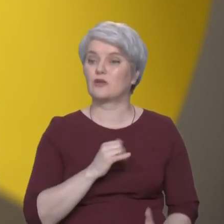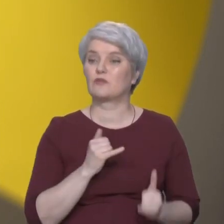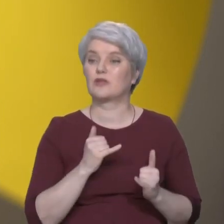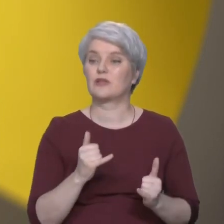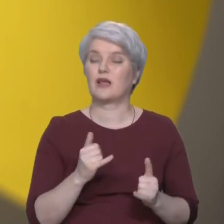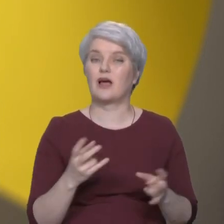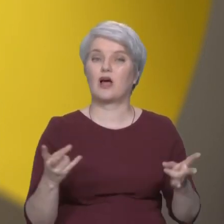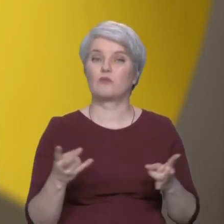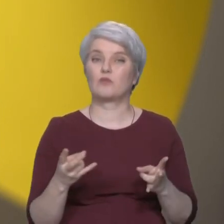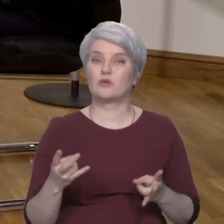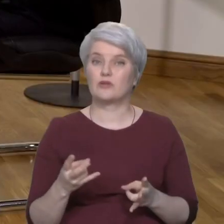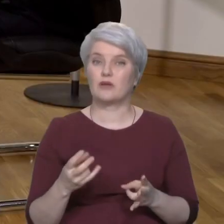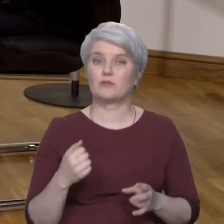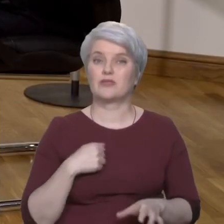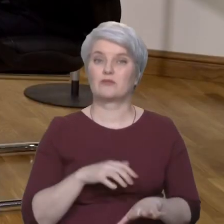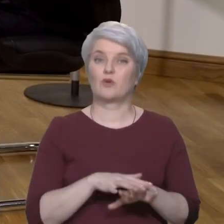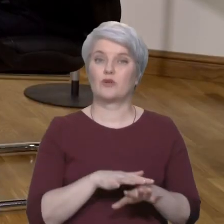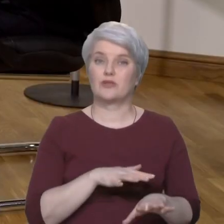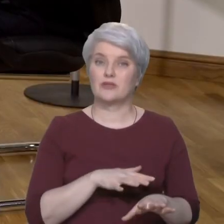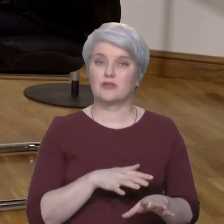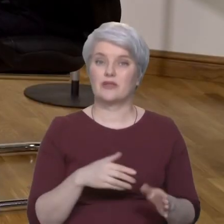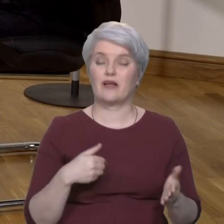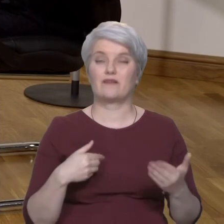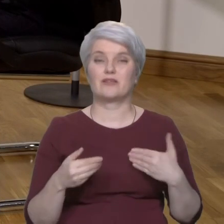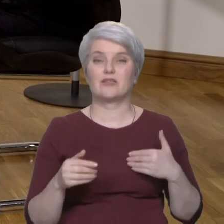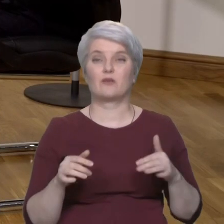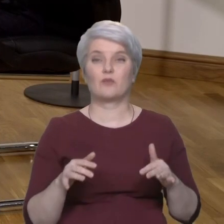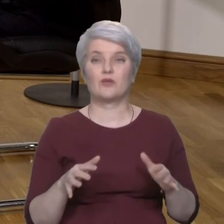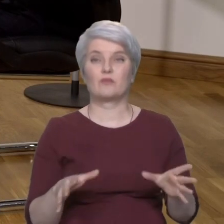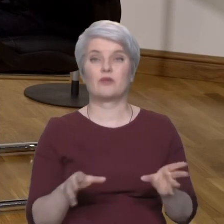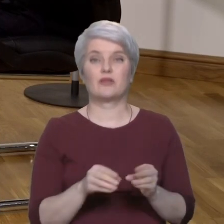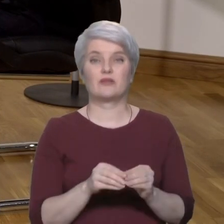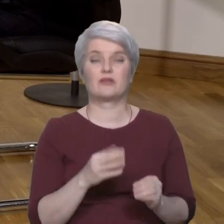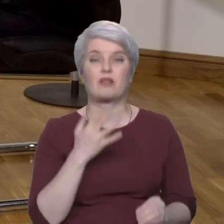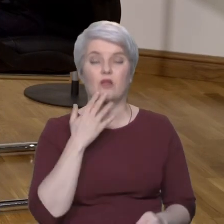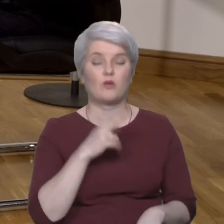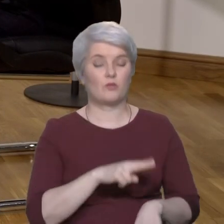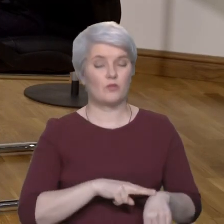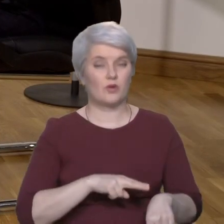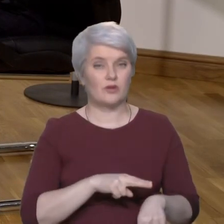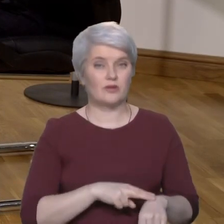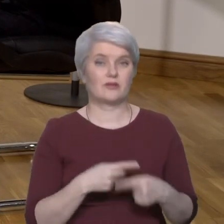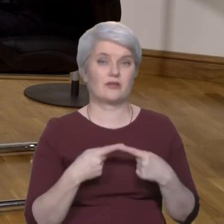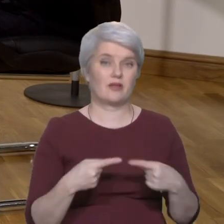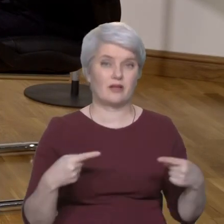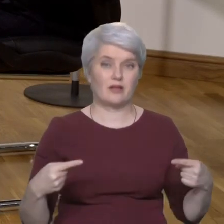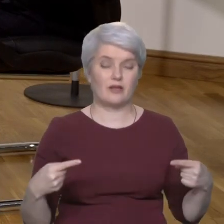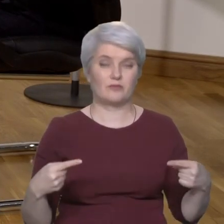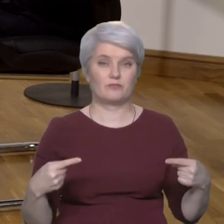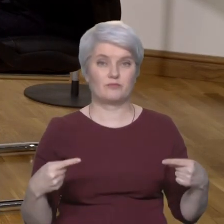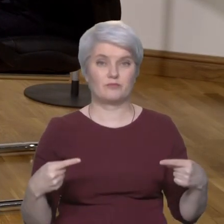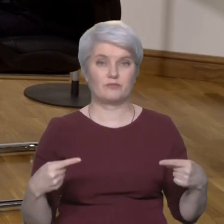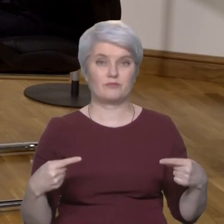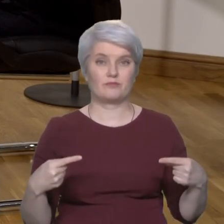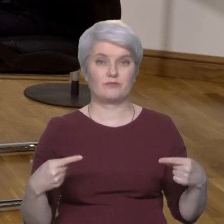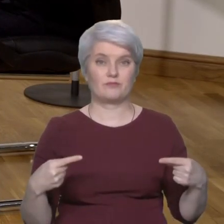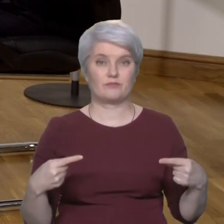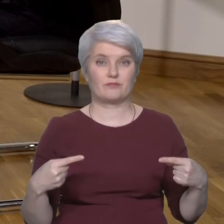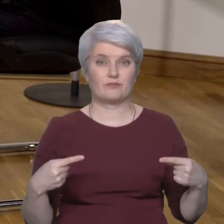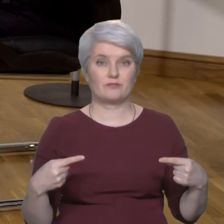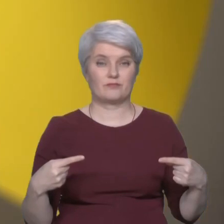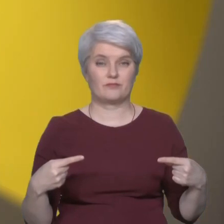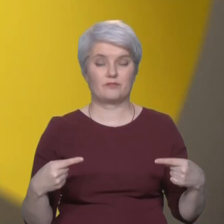потреб і Збройних сил, взаємодіючи спільно з Національною поліцією і так далі. Тому